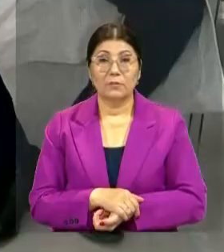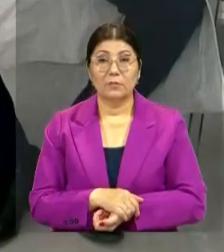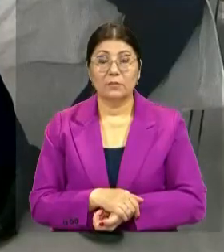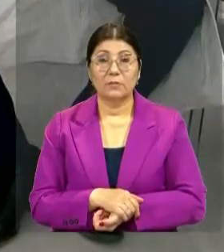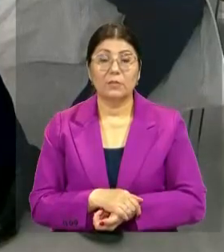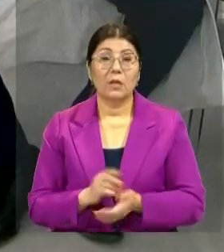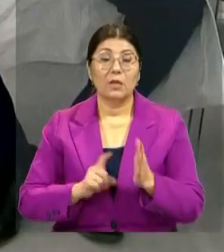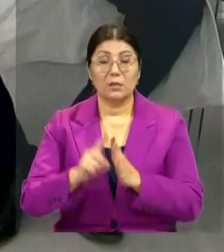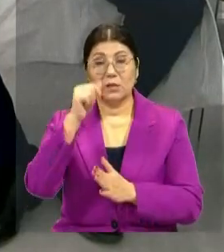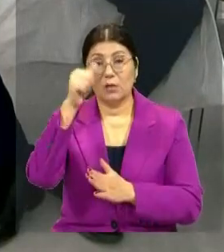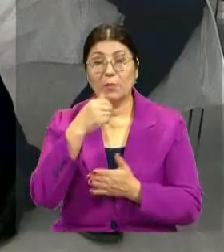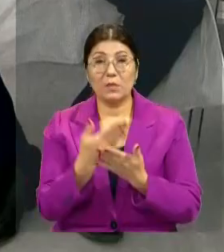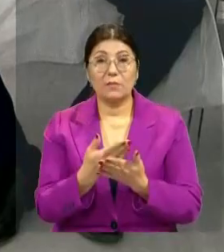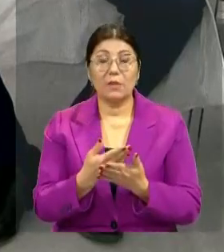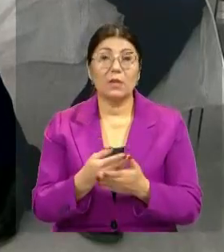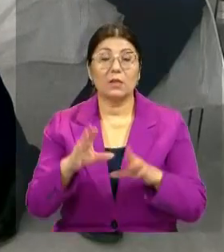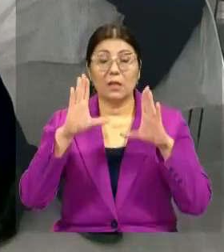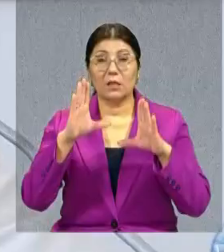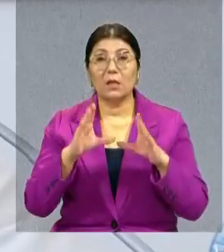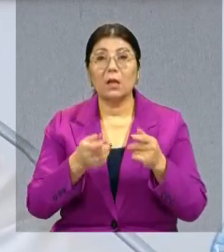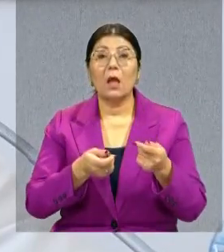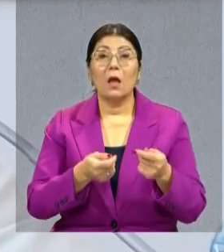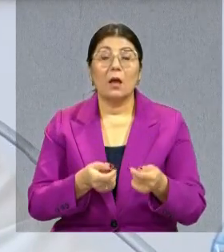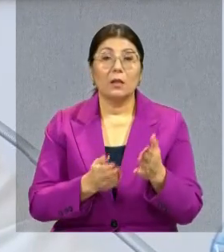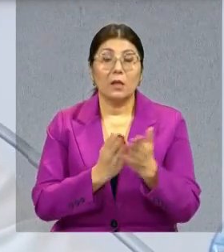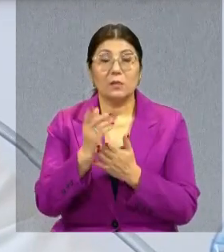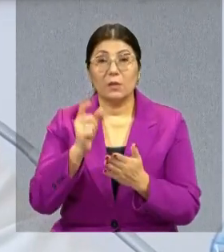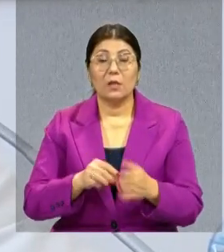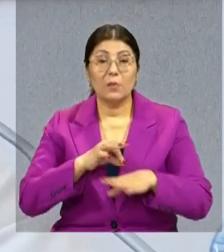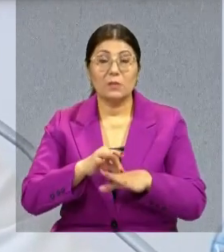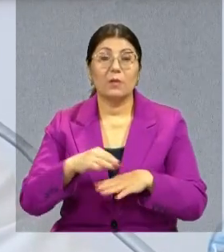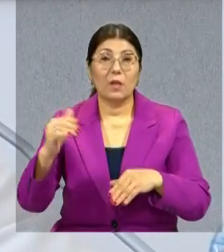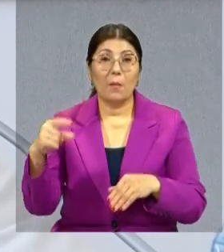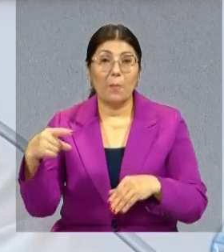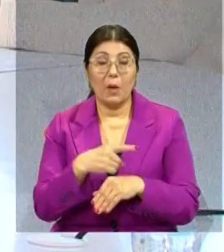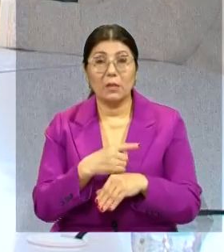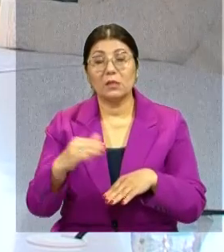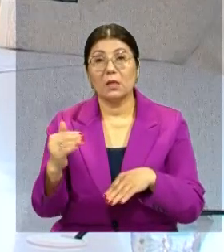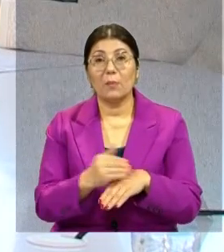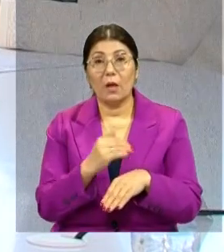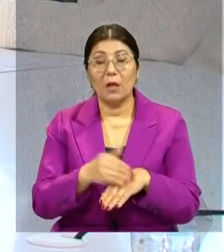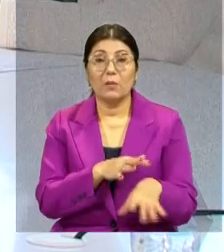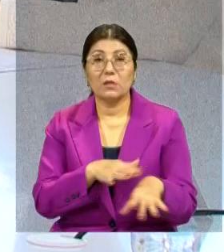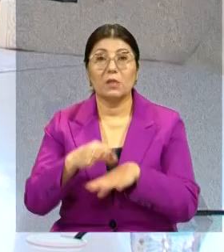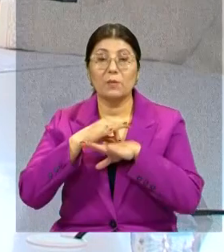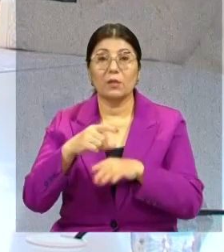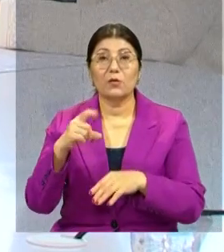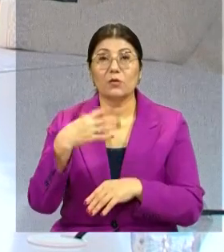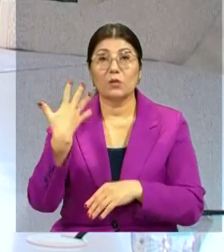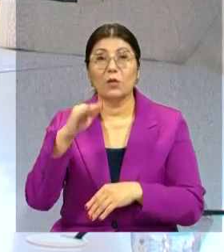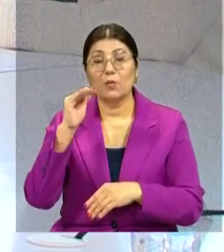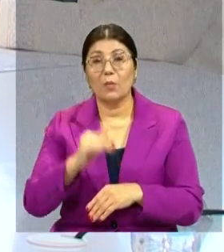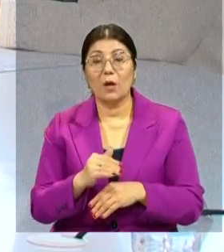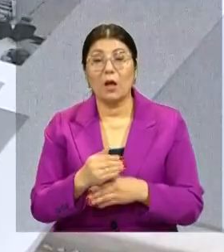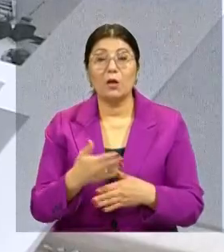болады. Жыл басынан бері дін қызметкерлерінің ұйымдастыруымен аймақта мыңнан астам қайырымдылық шарасы өткен. Нәтижесінде 150 мыңға жуық